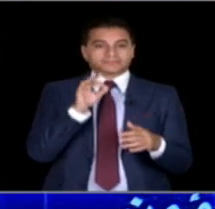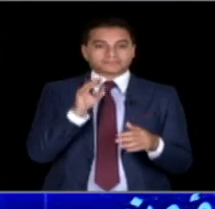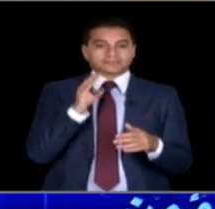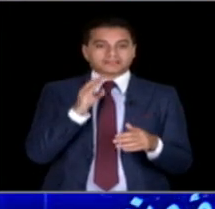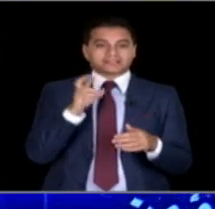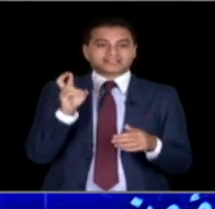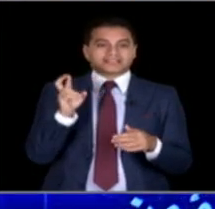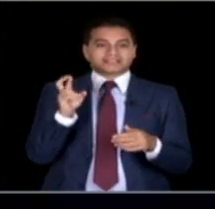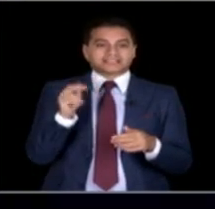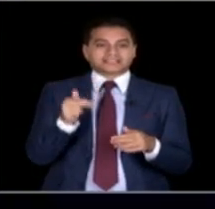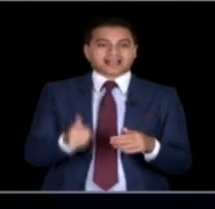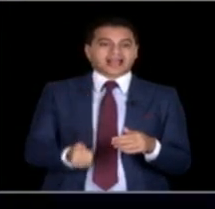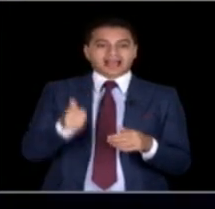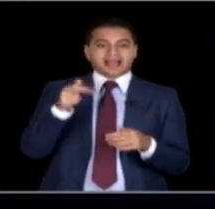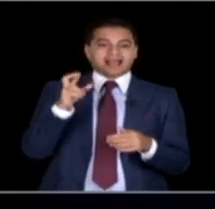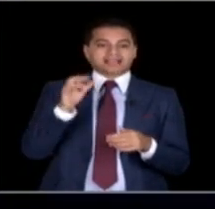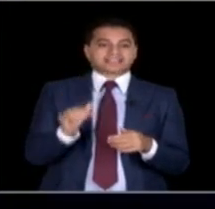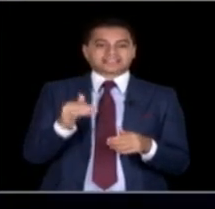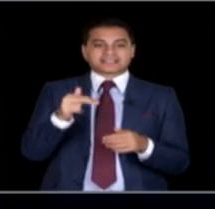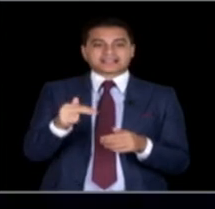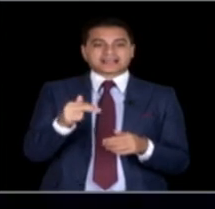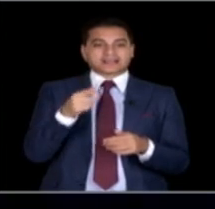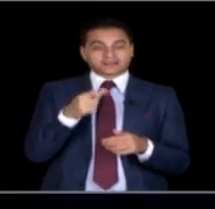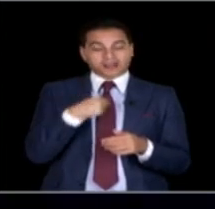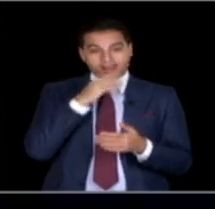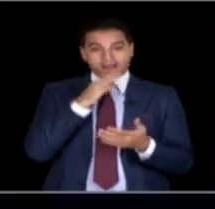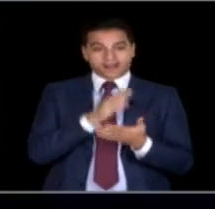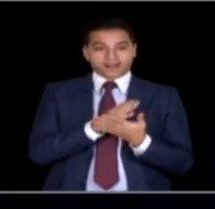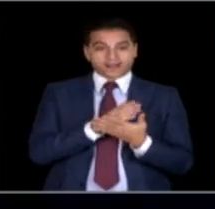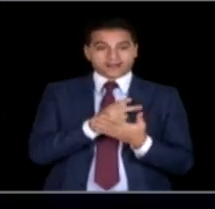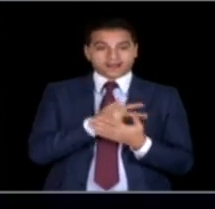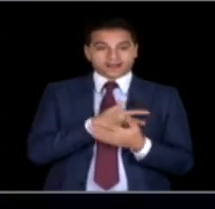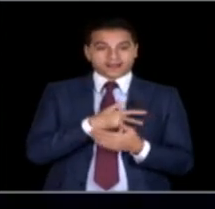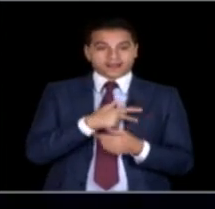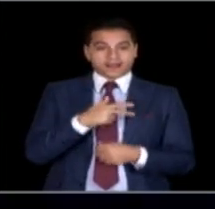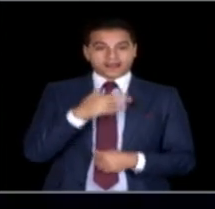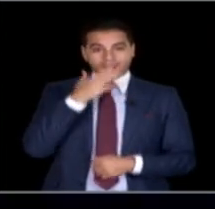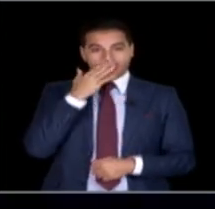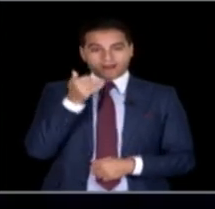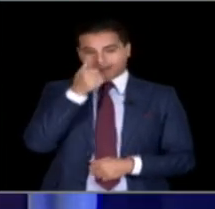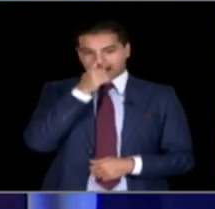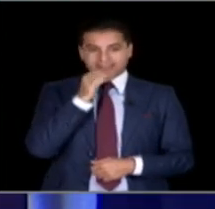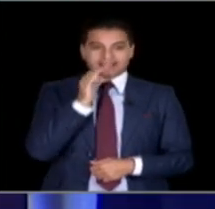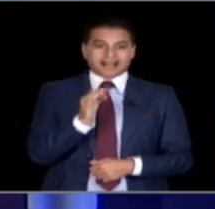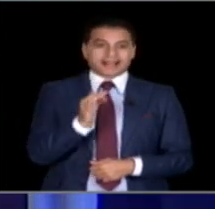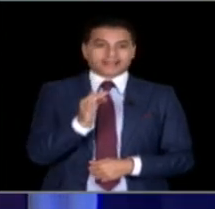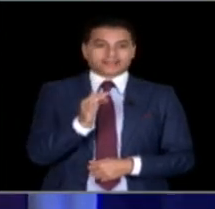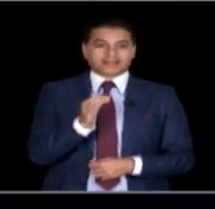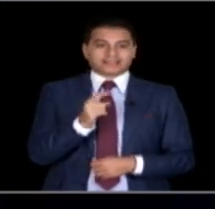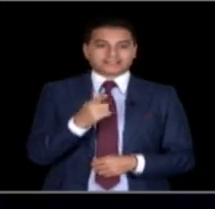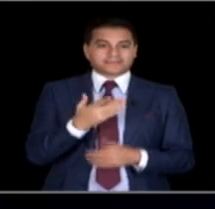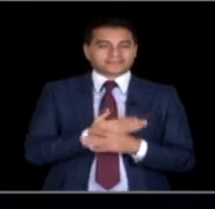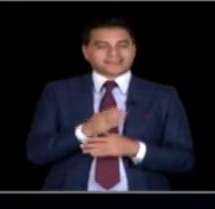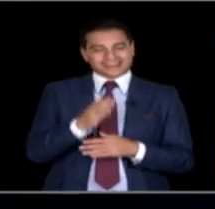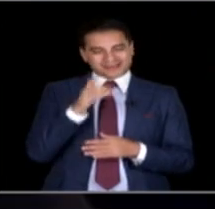مؤمن؟ زغزيغ. زغزيغ. بيني وبينك العراب كان حيزعل منك.